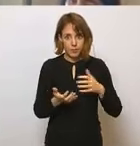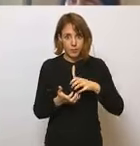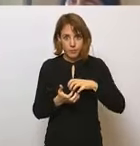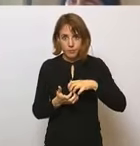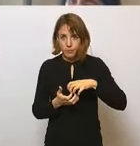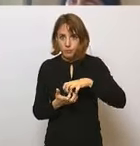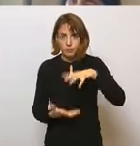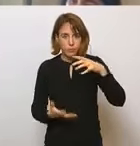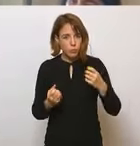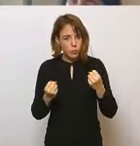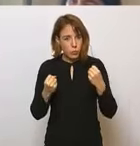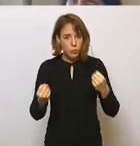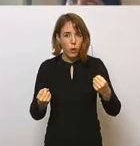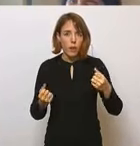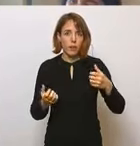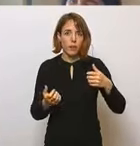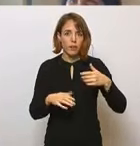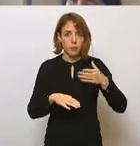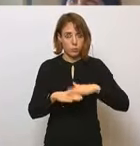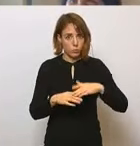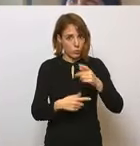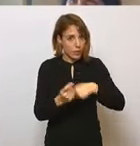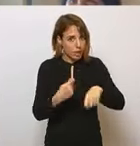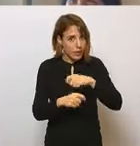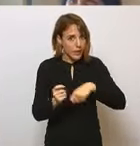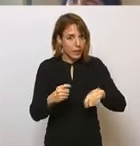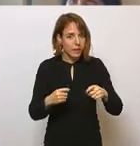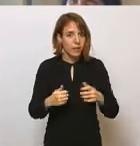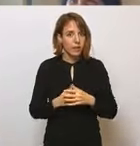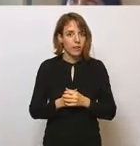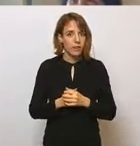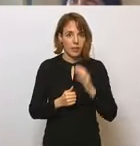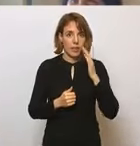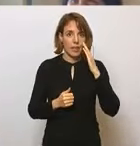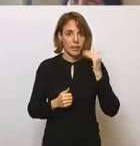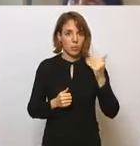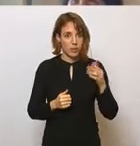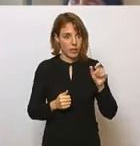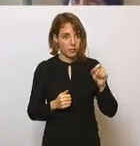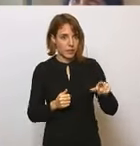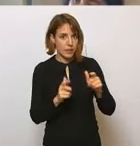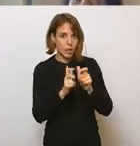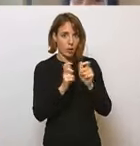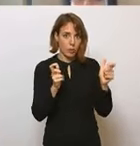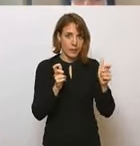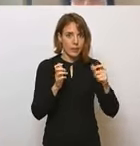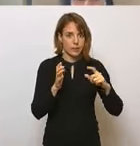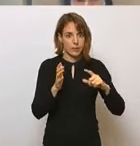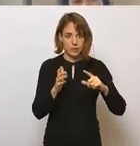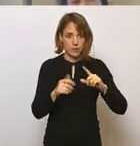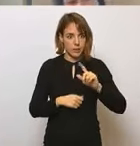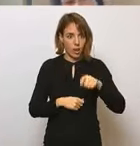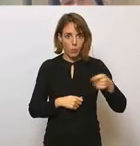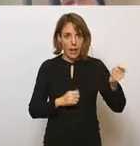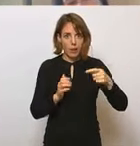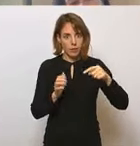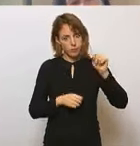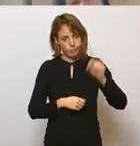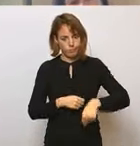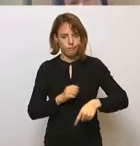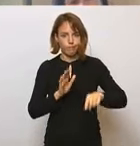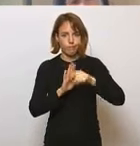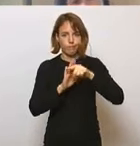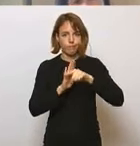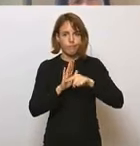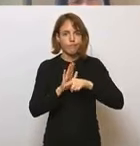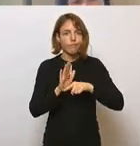donc dans ce cas-là, de dire qu'il est légitime pour cette entreprise d'avoir des obligations et une réglementation